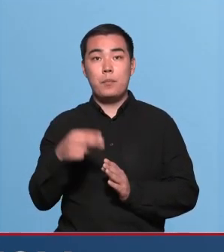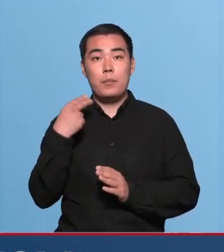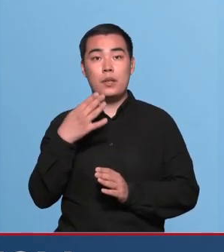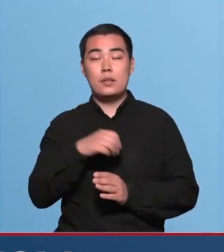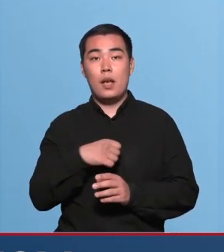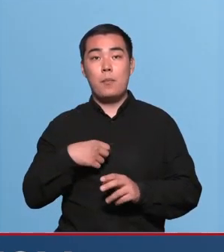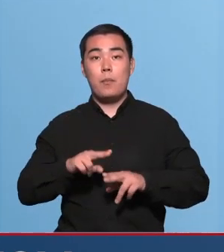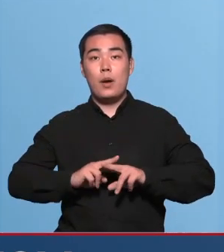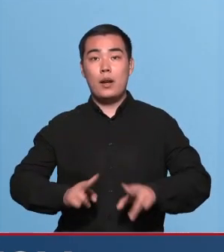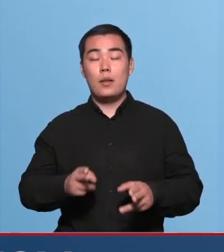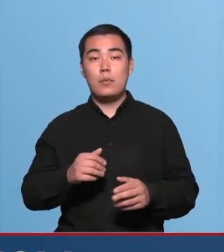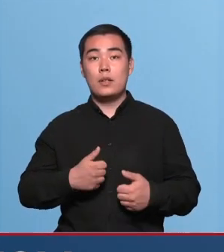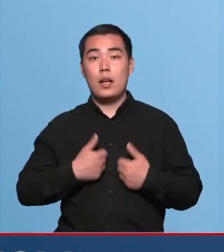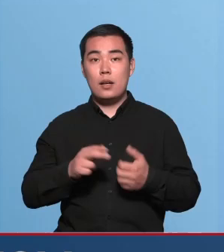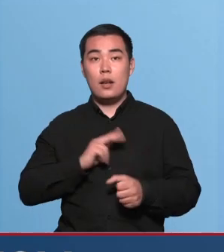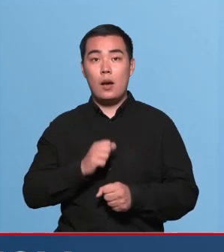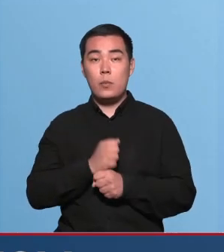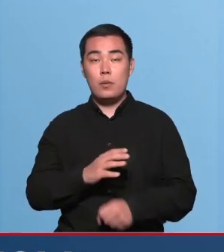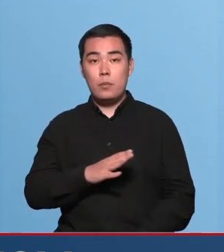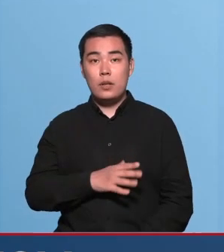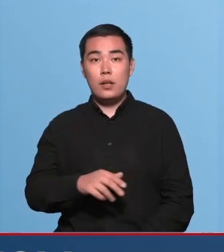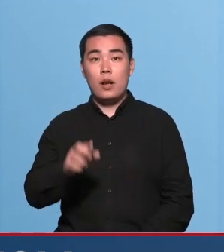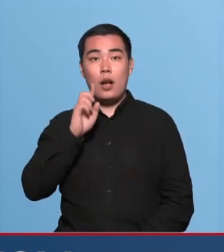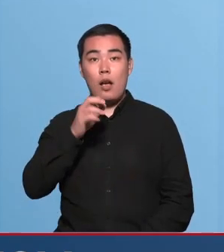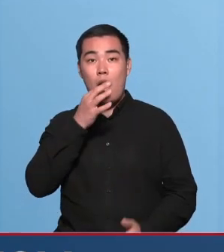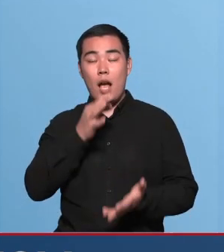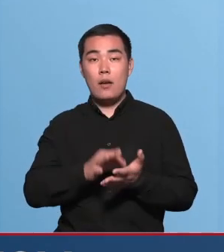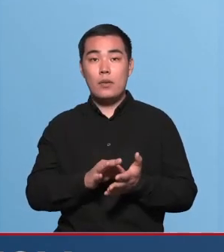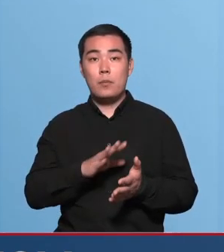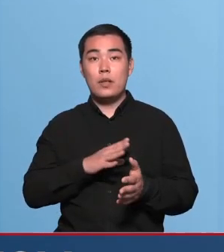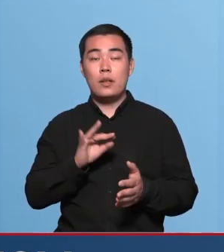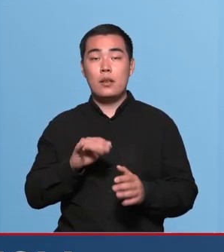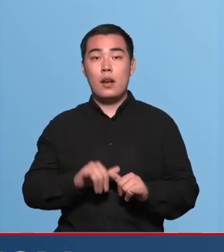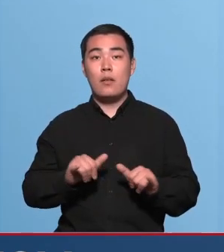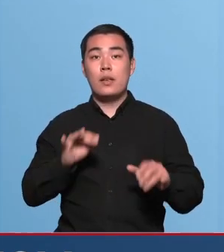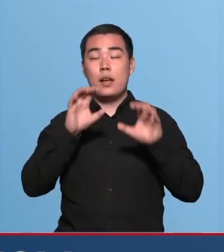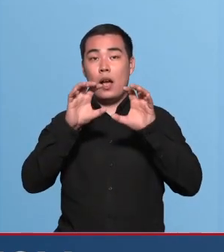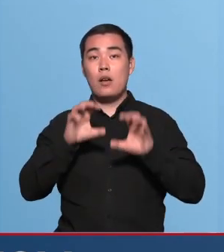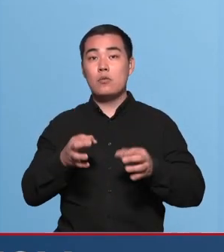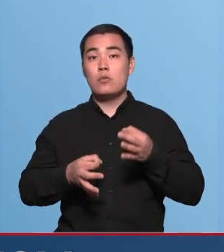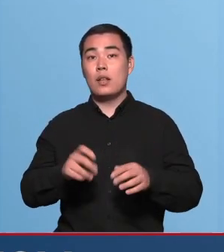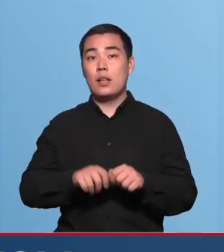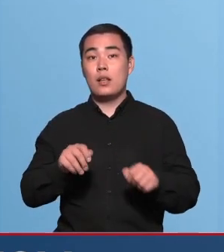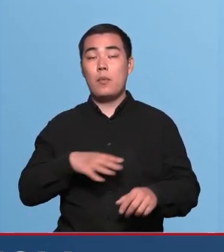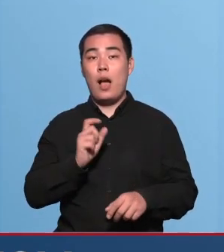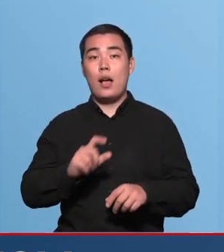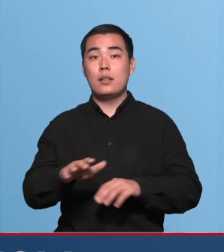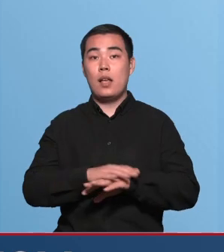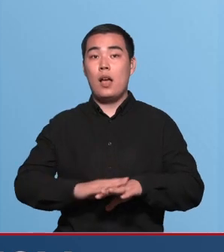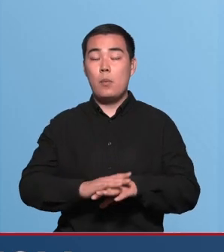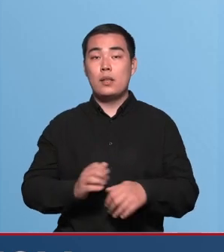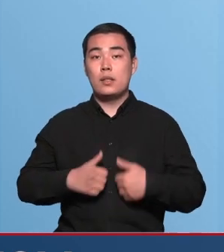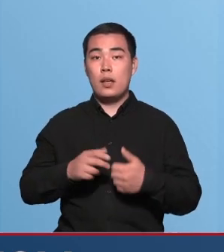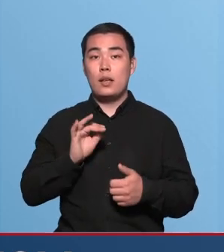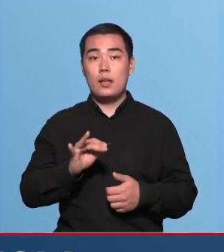президенттің парламенттің ықпалы күшейді. Үкметтің жауапкершілігі артты, конституциялық сот құрылды, азаматтардың әлеуметтік белсенділігі